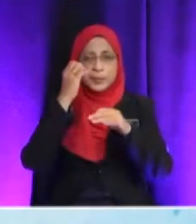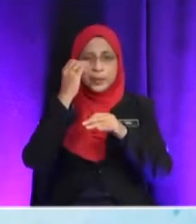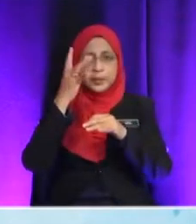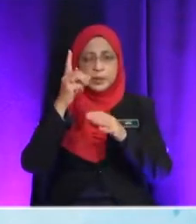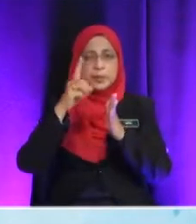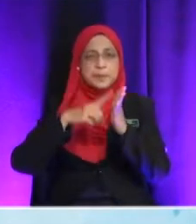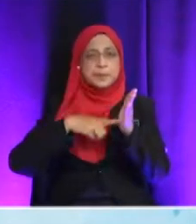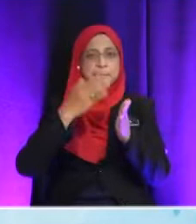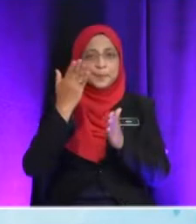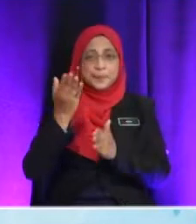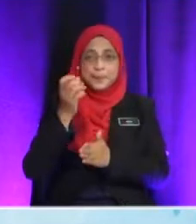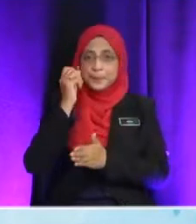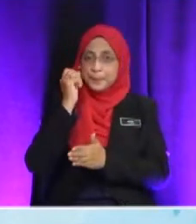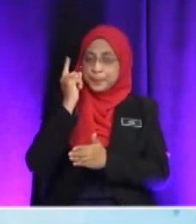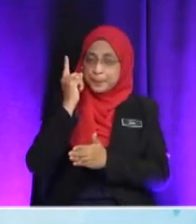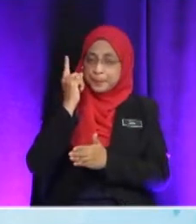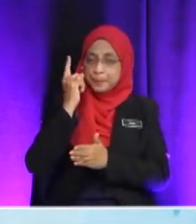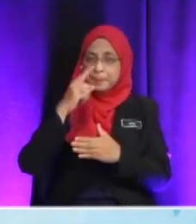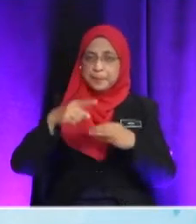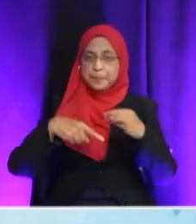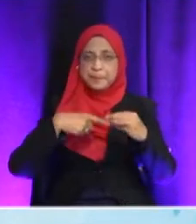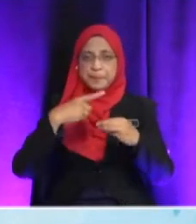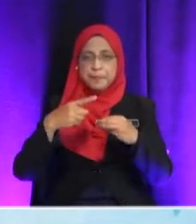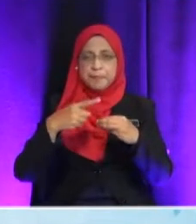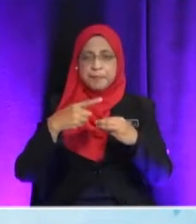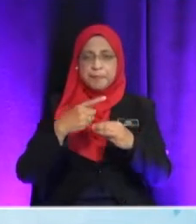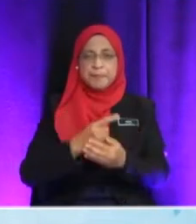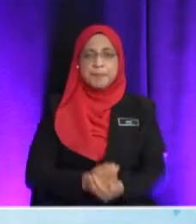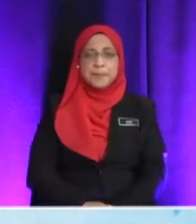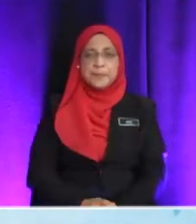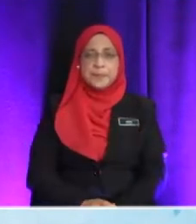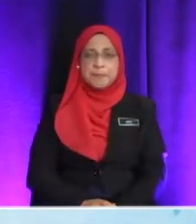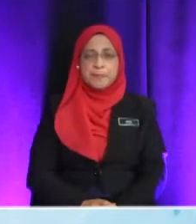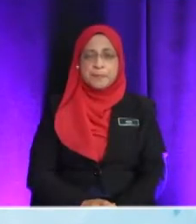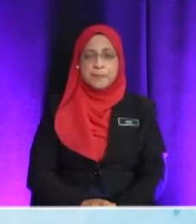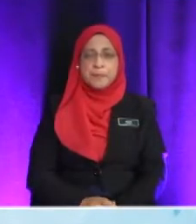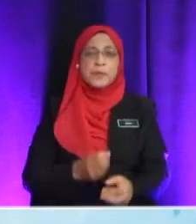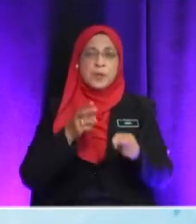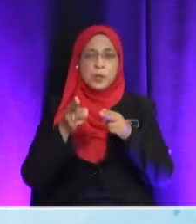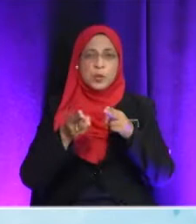mengenai eh ideal cakep tadi itu